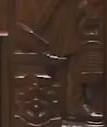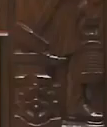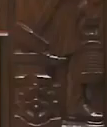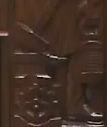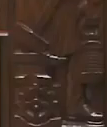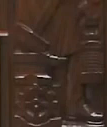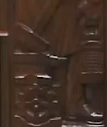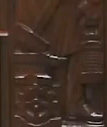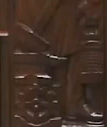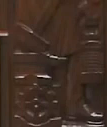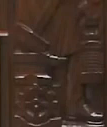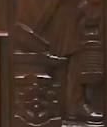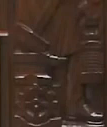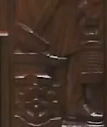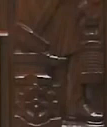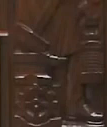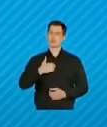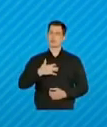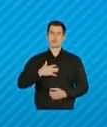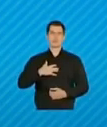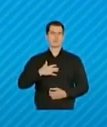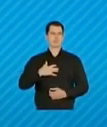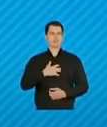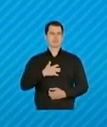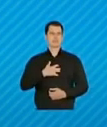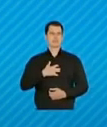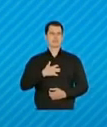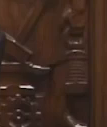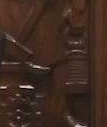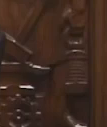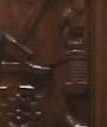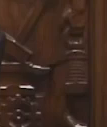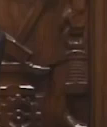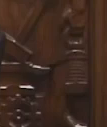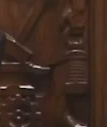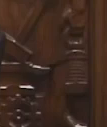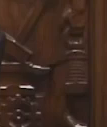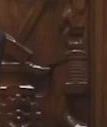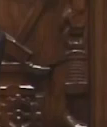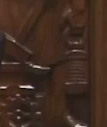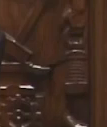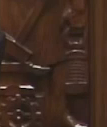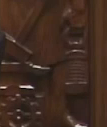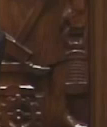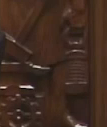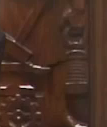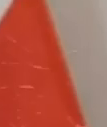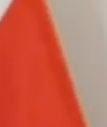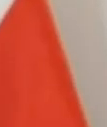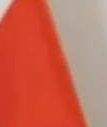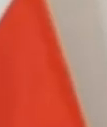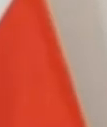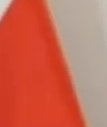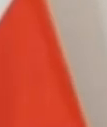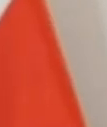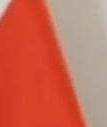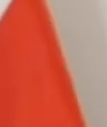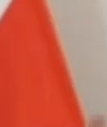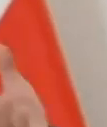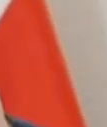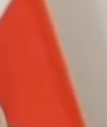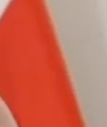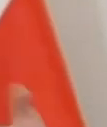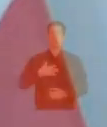Szczerze, tu już jest, to jeszcze nie... A nie, tu już jest koniec. To wszystko są polityczne sztuczki pana